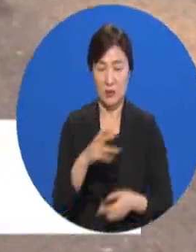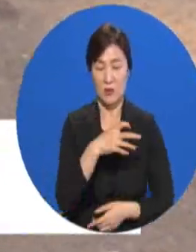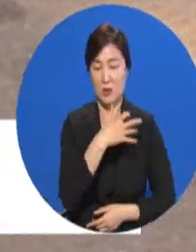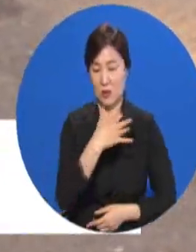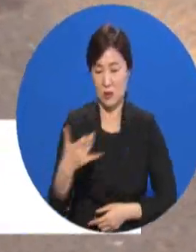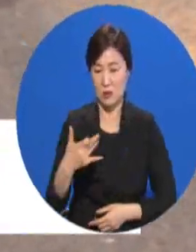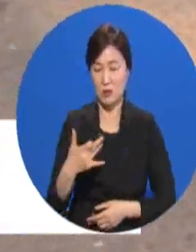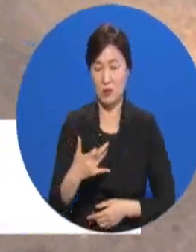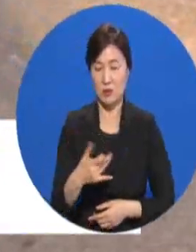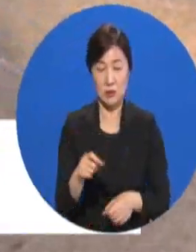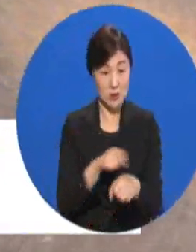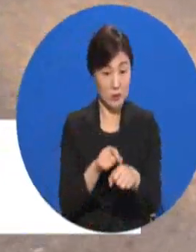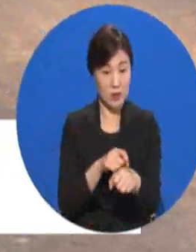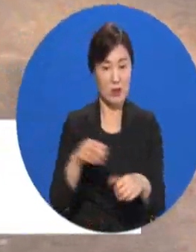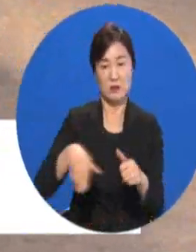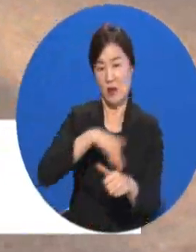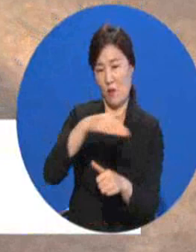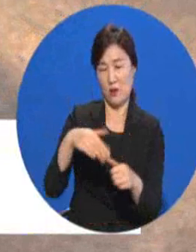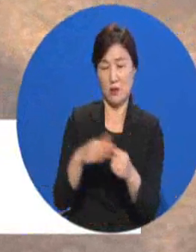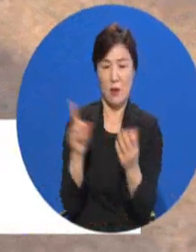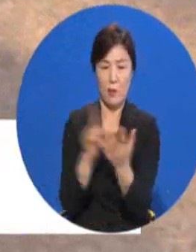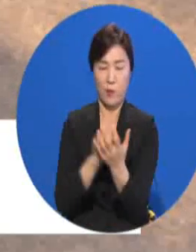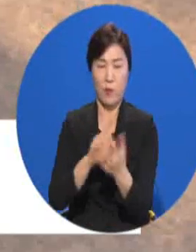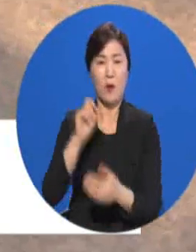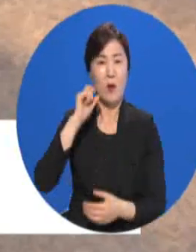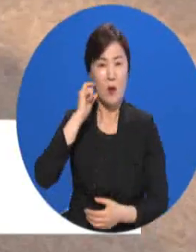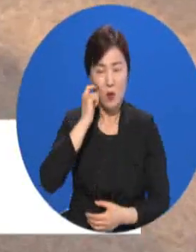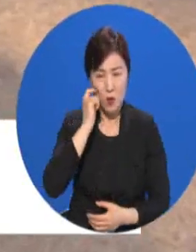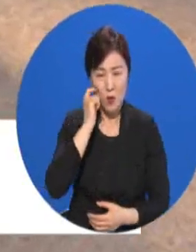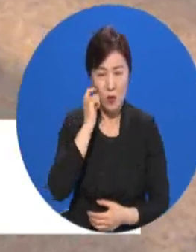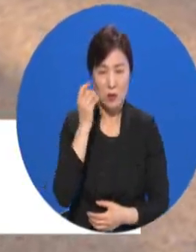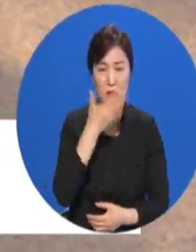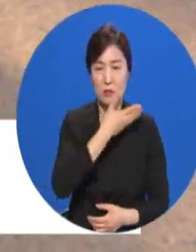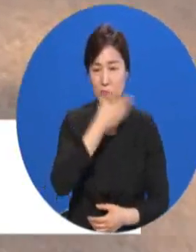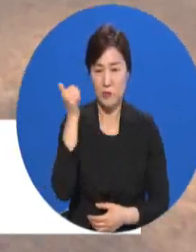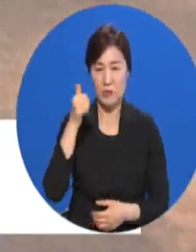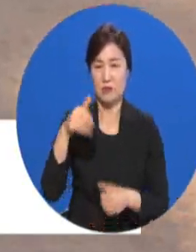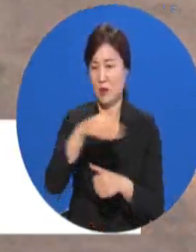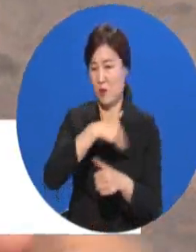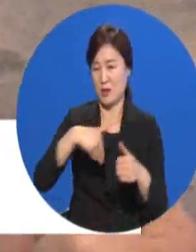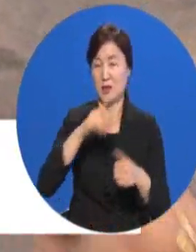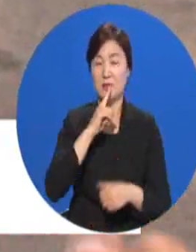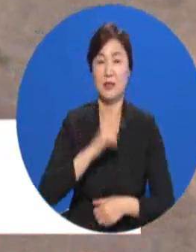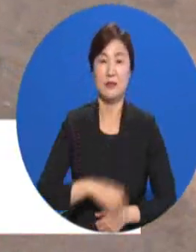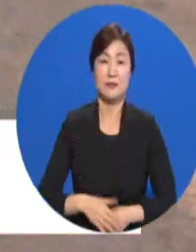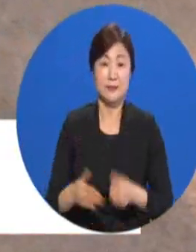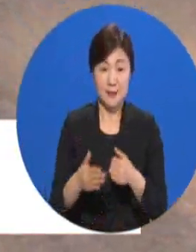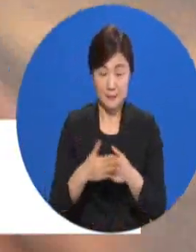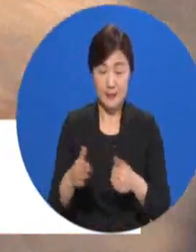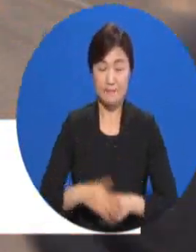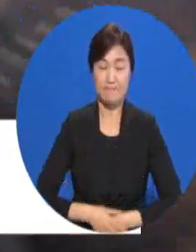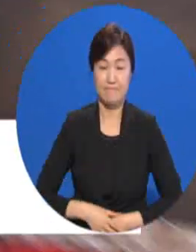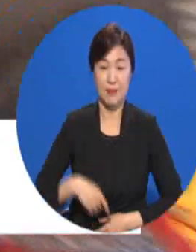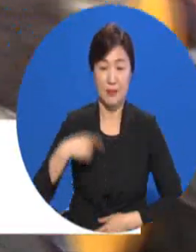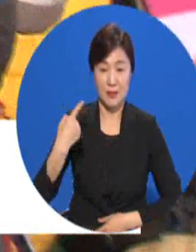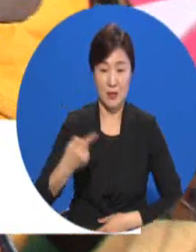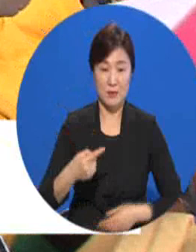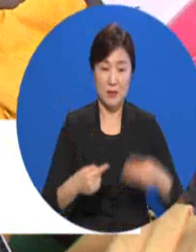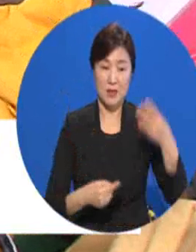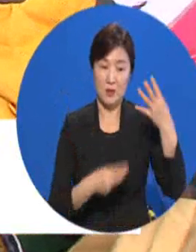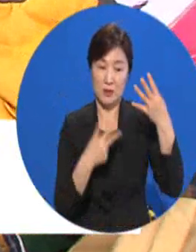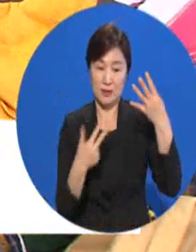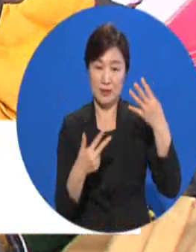예외적 상황으로 선거구민 접촉이 어려운 상황을 외면한 조치라고 항의했습니다. 선관위는 다음 달 7일